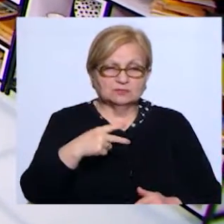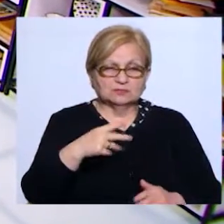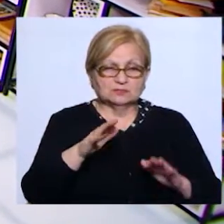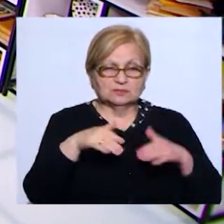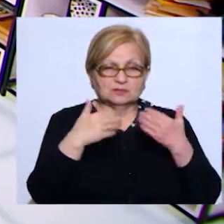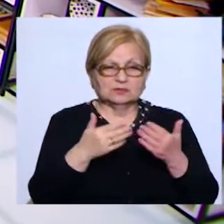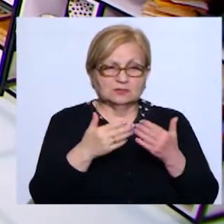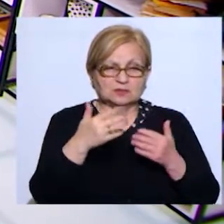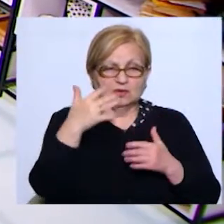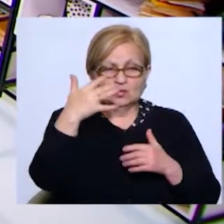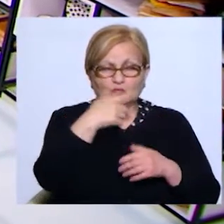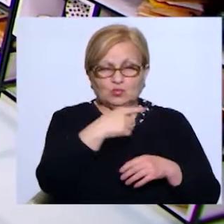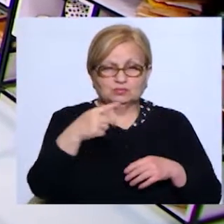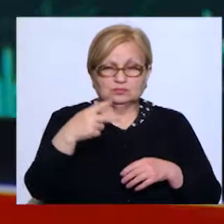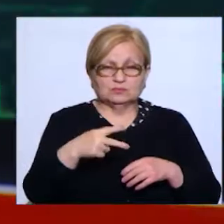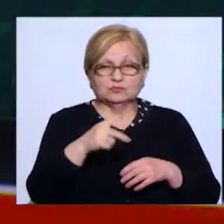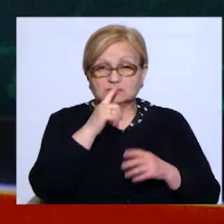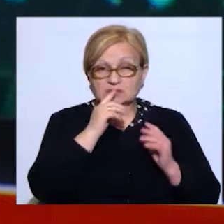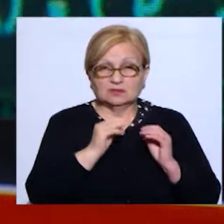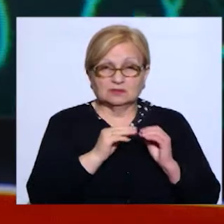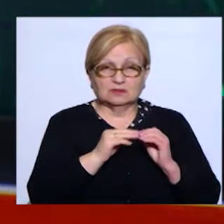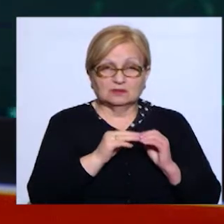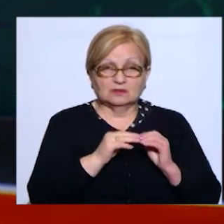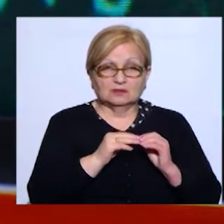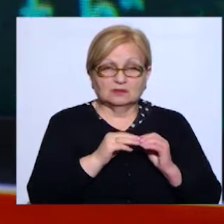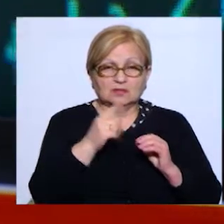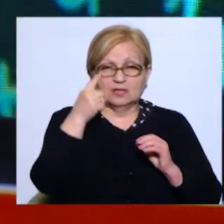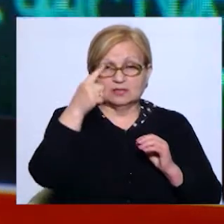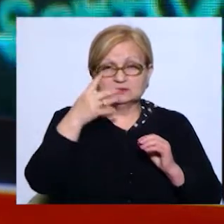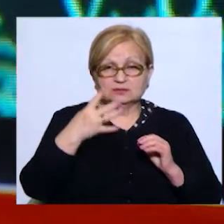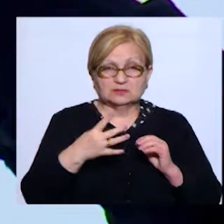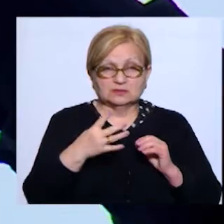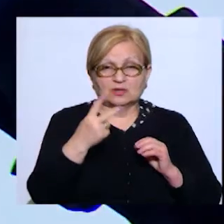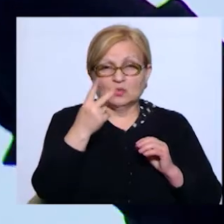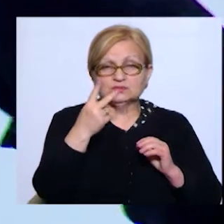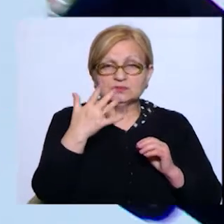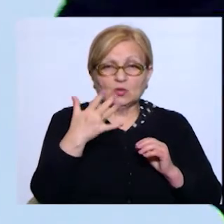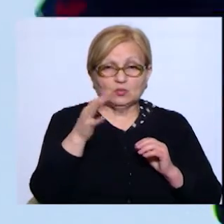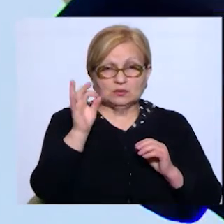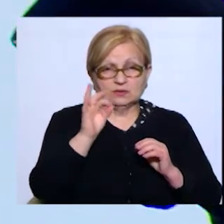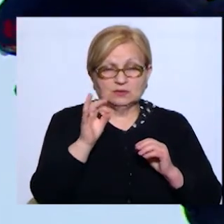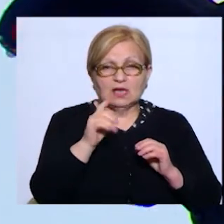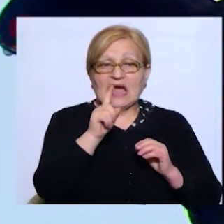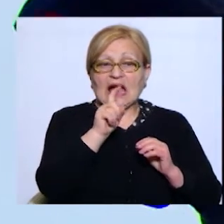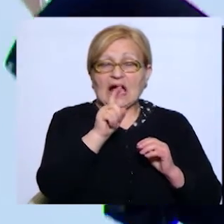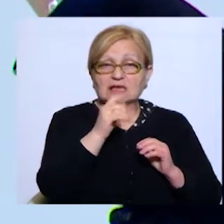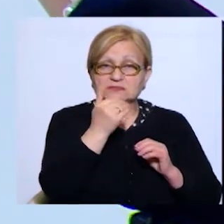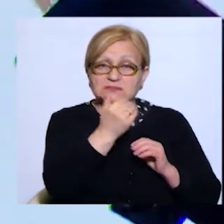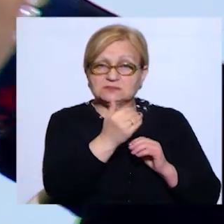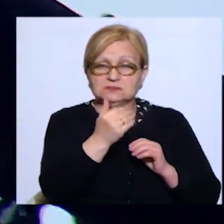წარმოვადგინოთ წილადის, აღეთ 5 მეოცედი იგივე არის 1 მეოთხედი, ანუ 25%. 100%-ის